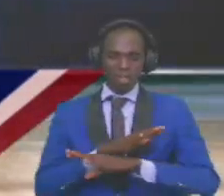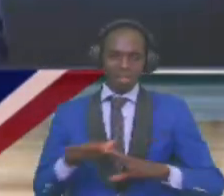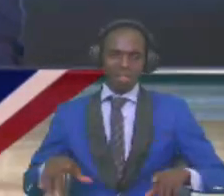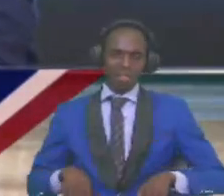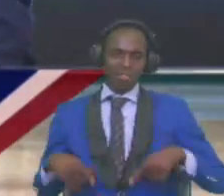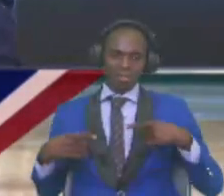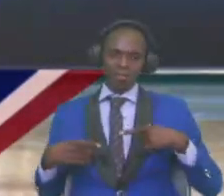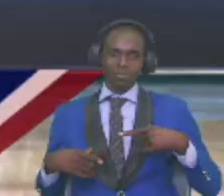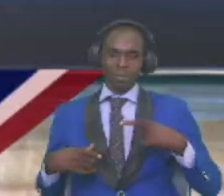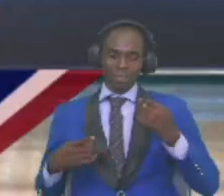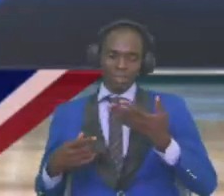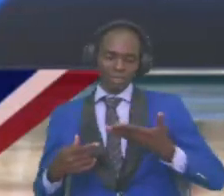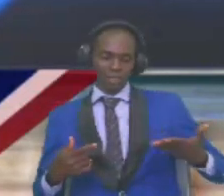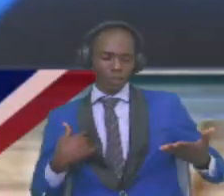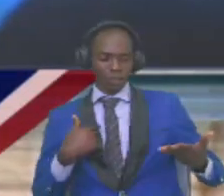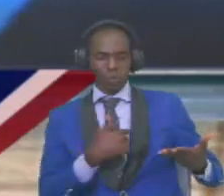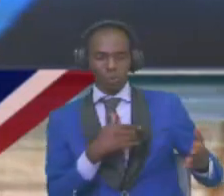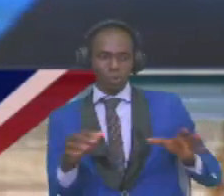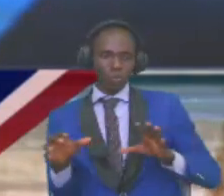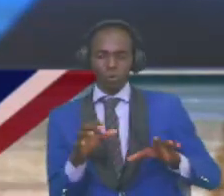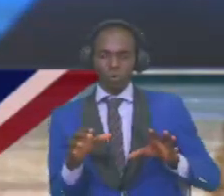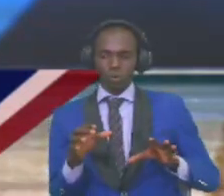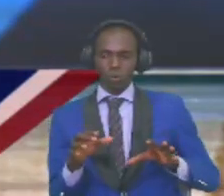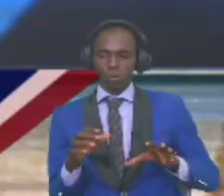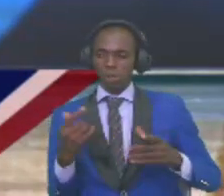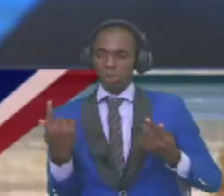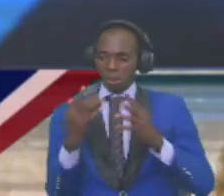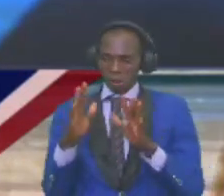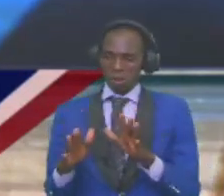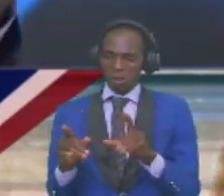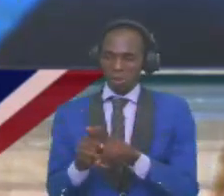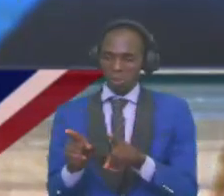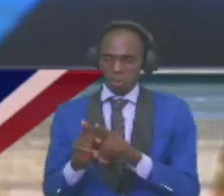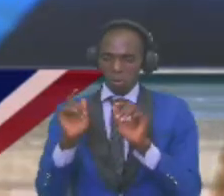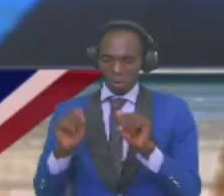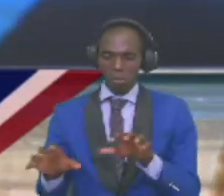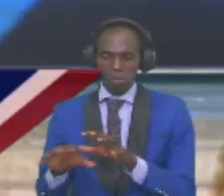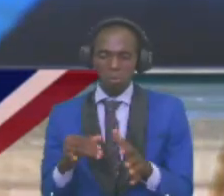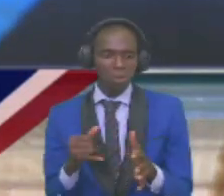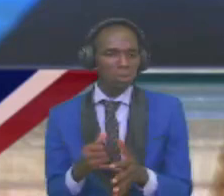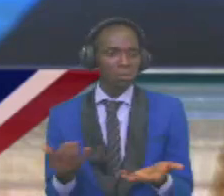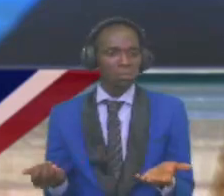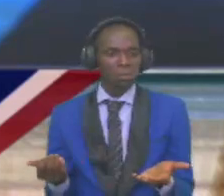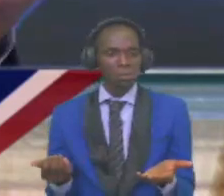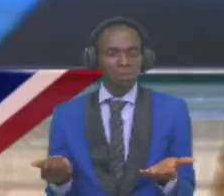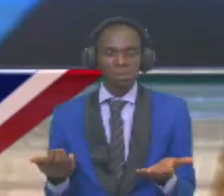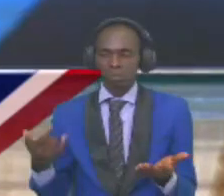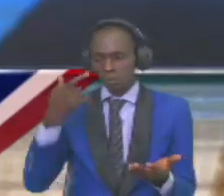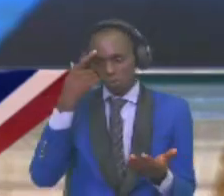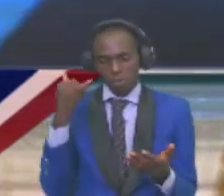qu'on fait les incroyants enfants aussi il n'a pas créé sino pas le salut